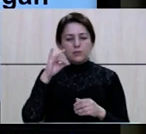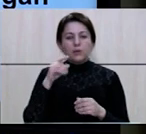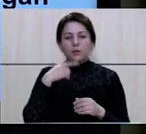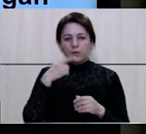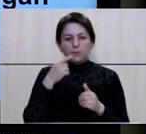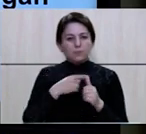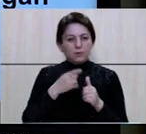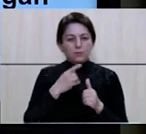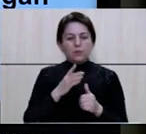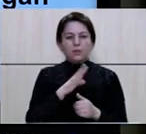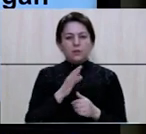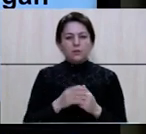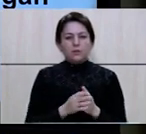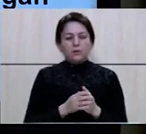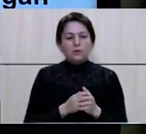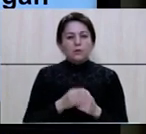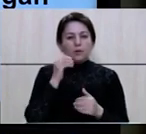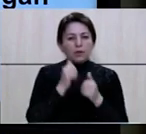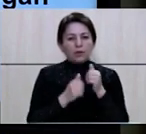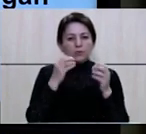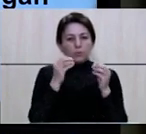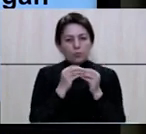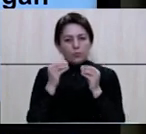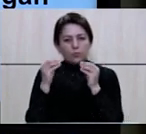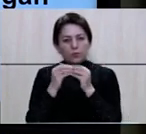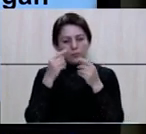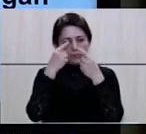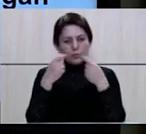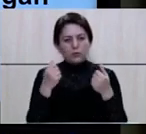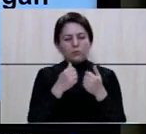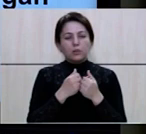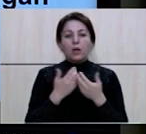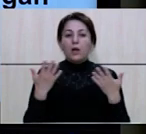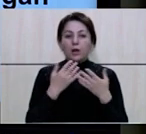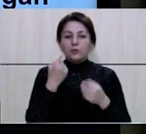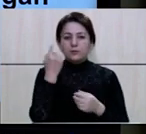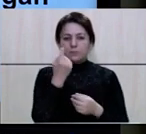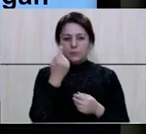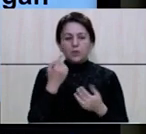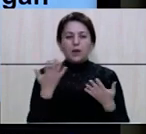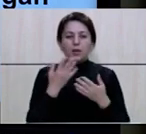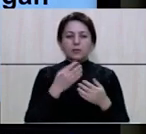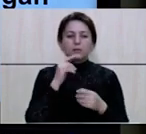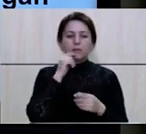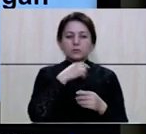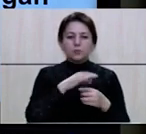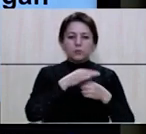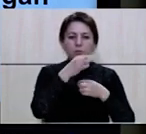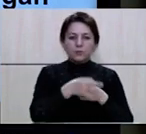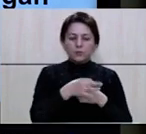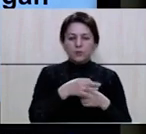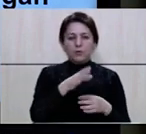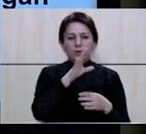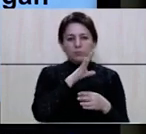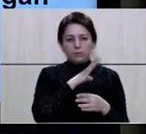olgan. Demak, har 10 ta ma'lumot qaysi biri qaysi iqtisodiy rayonga tegishli